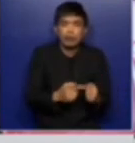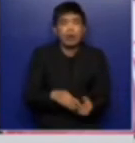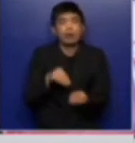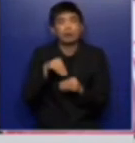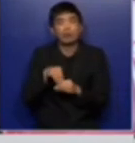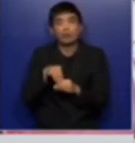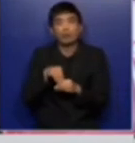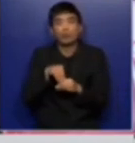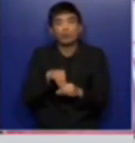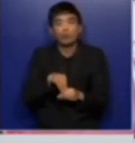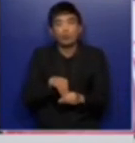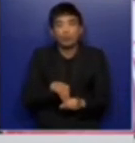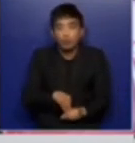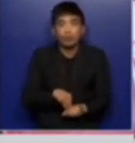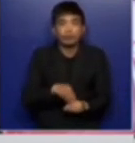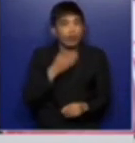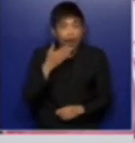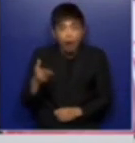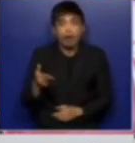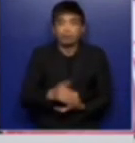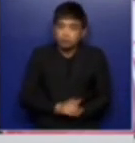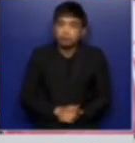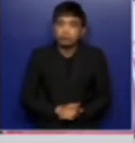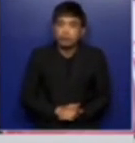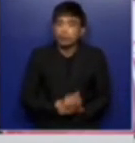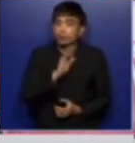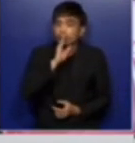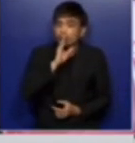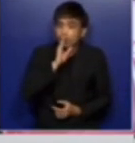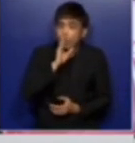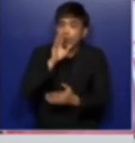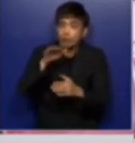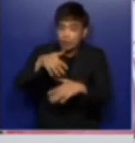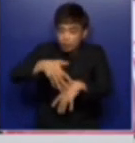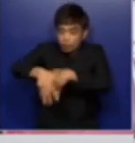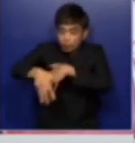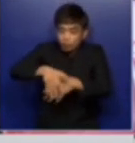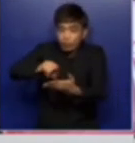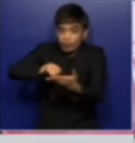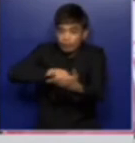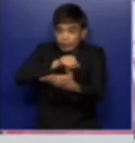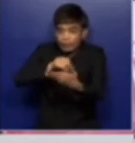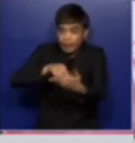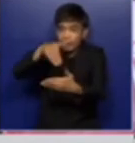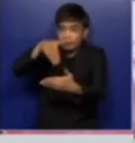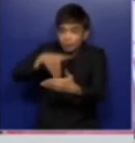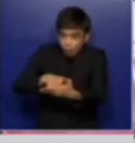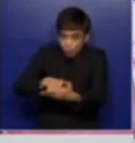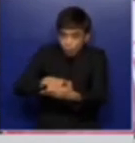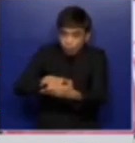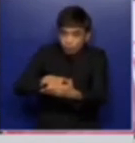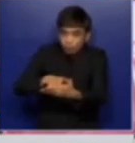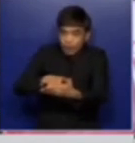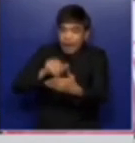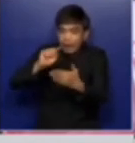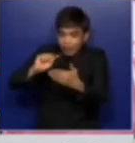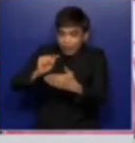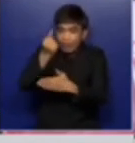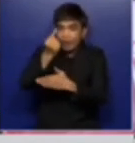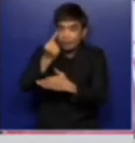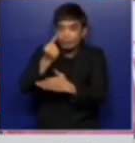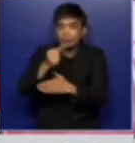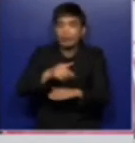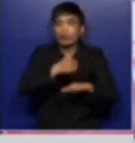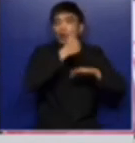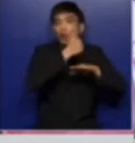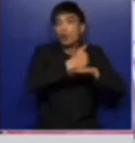ากงอกซึ่งหากมีการเลือกตั้งท้องถิ่นในปีนี้อย่างน้อยผู้บริหาร